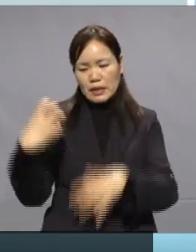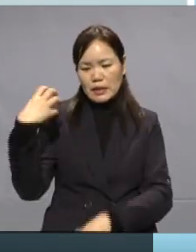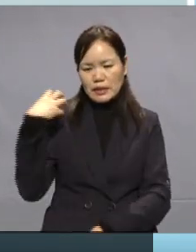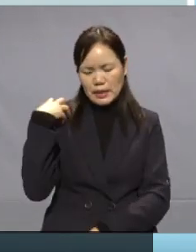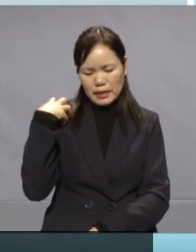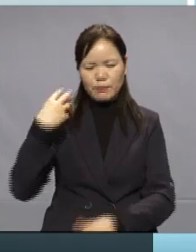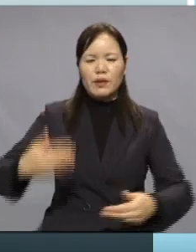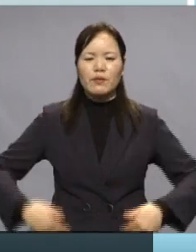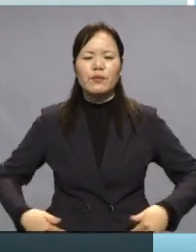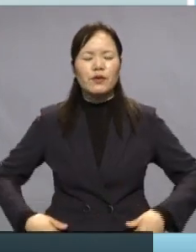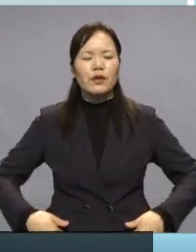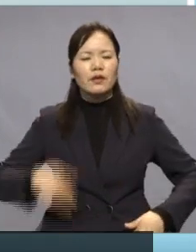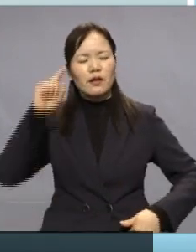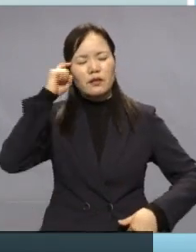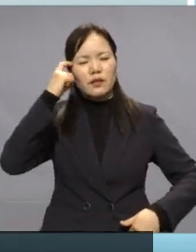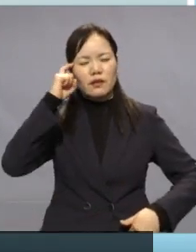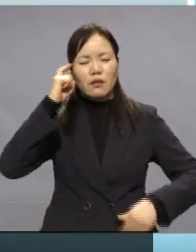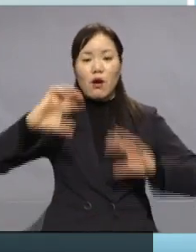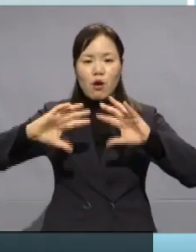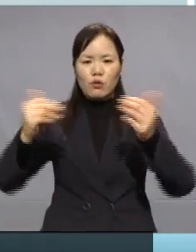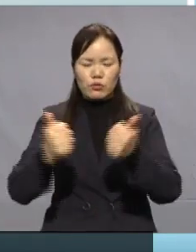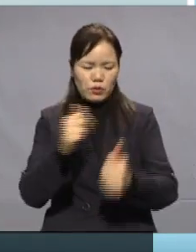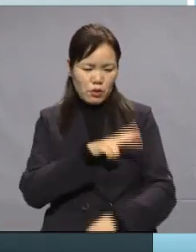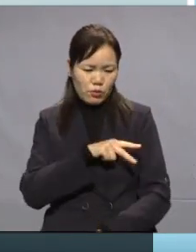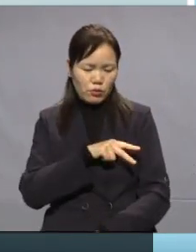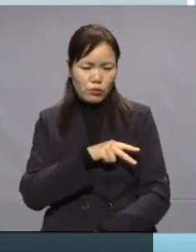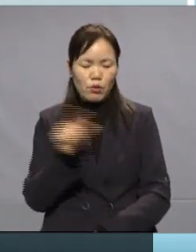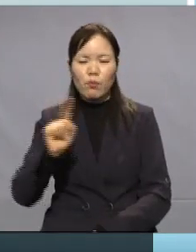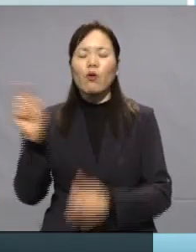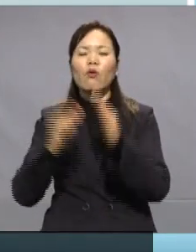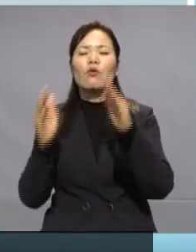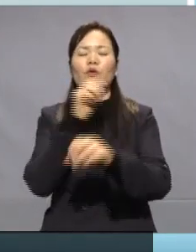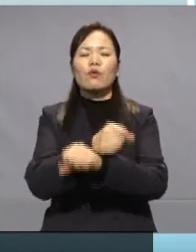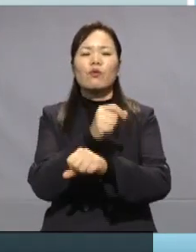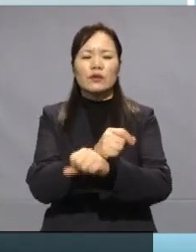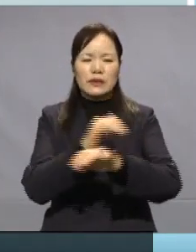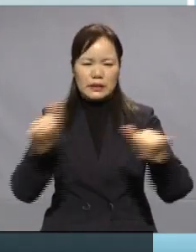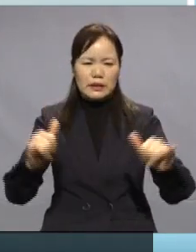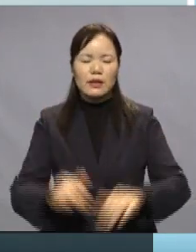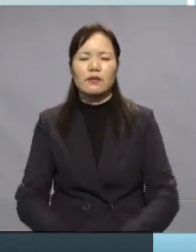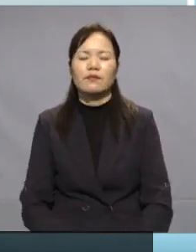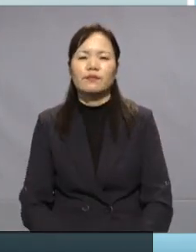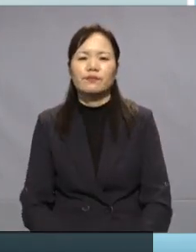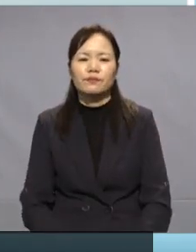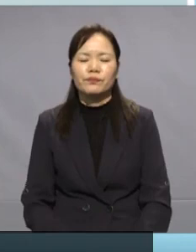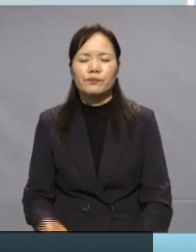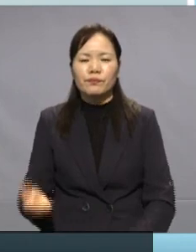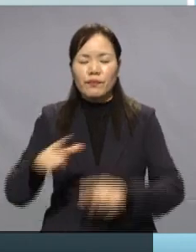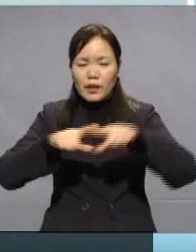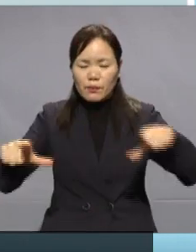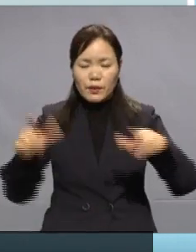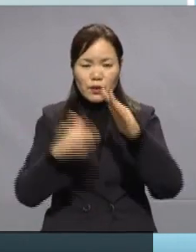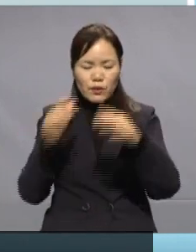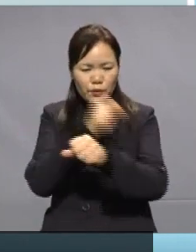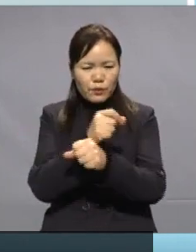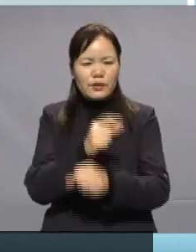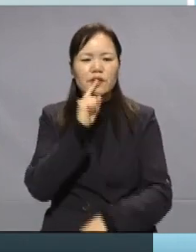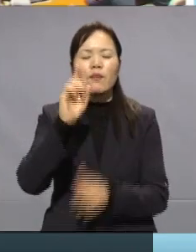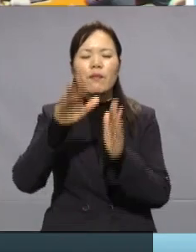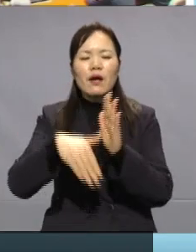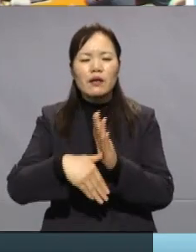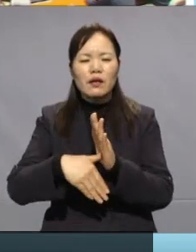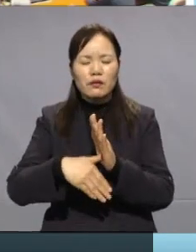책임이 뒤따라야 한다고 봅니다 어쨌든 국회의원도 공직자입니다 그런데 우리가 통상적으로 공직자를 얘기할 때